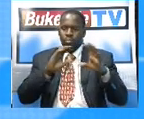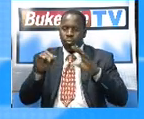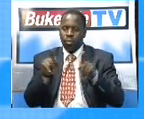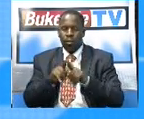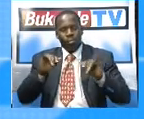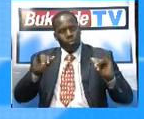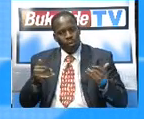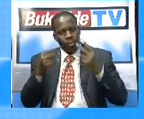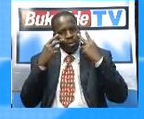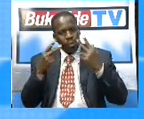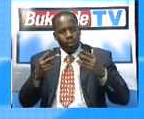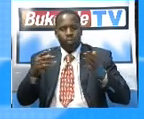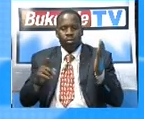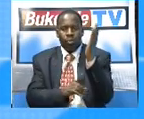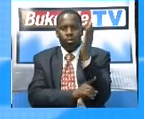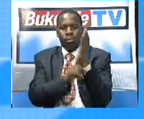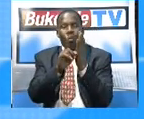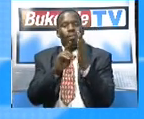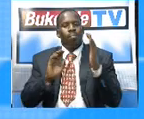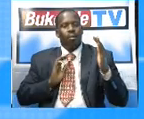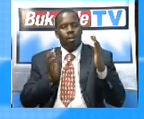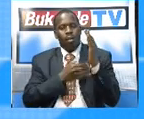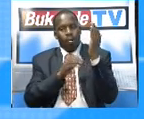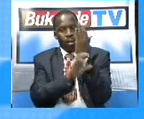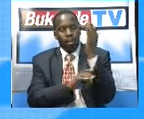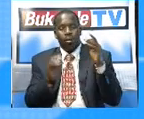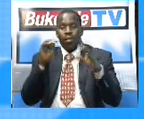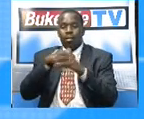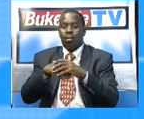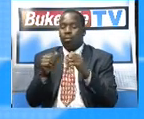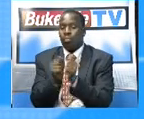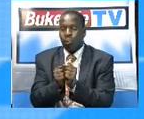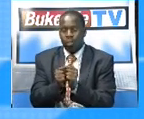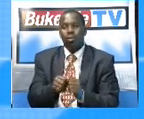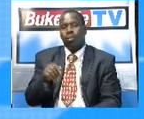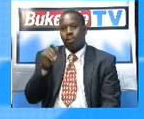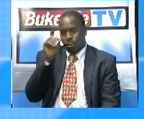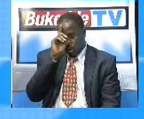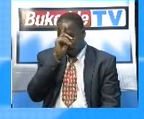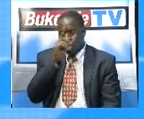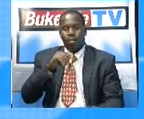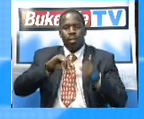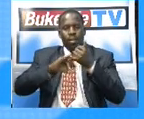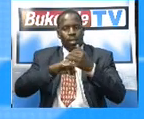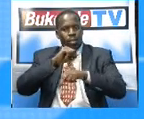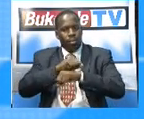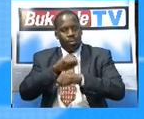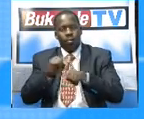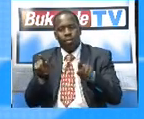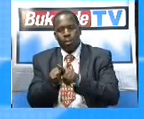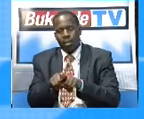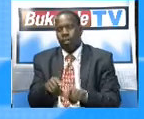nga kyekigenda okulaakulanya ensi eno. Okwogera bino abadde ku ssomero lya Kibuli SS kwe lijaguliza okuweza emyaka